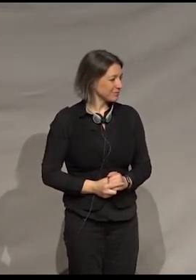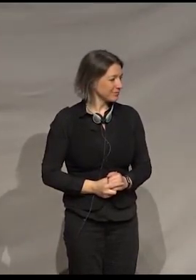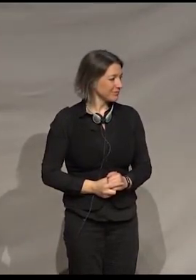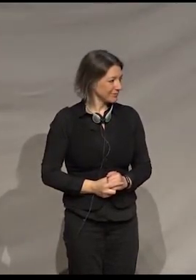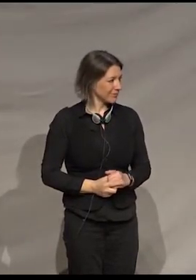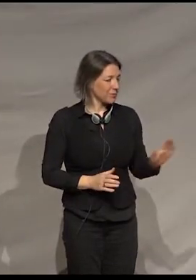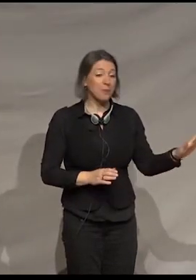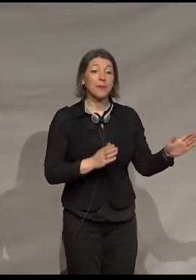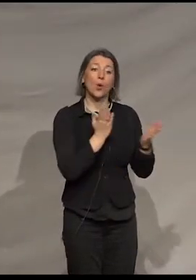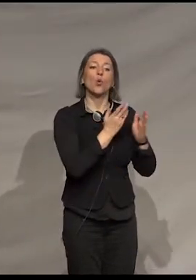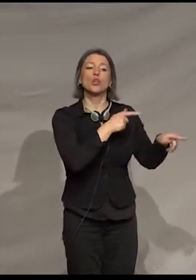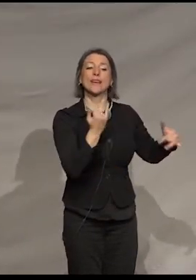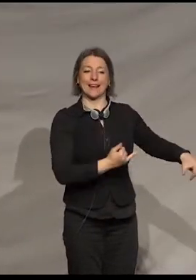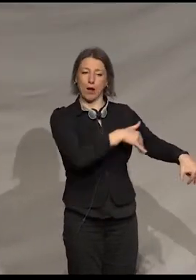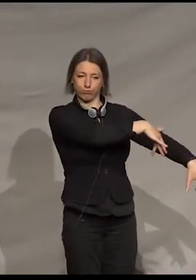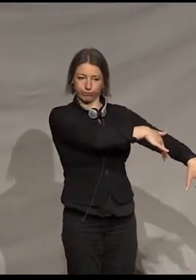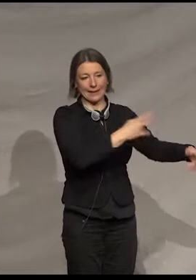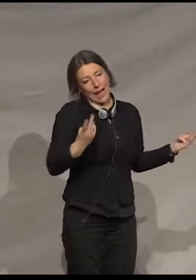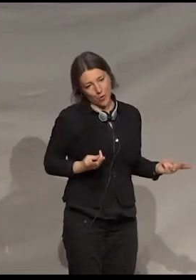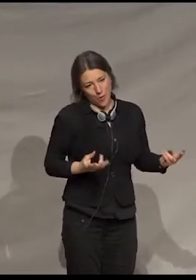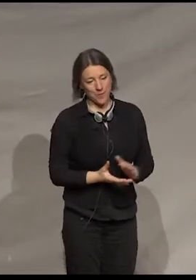Tak, Jirko, prosím tě, nám se